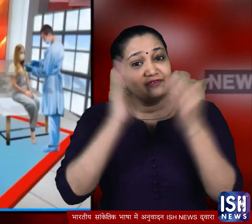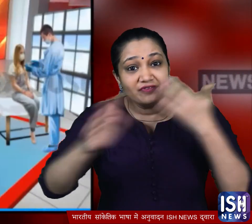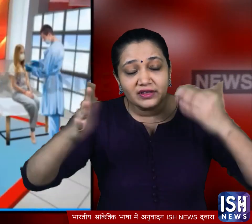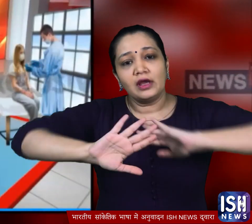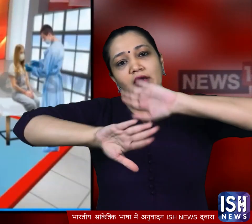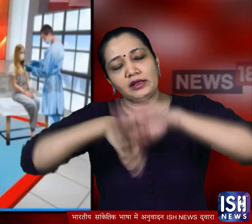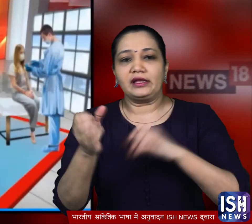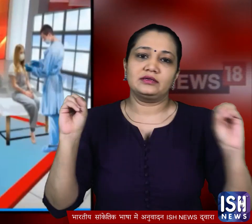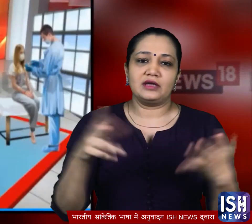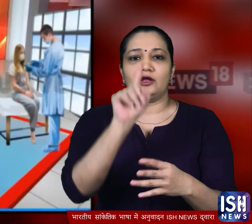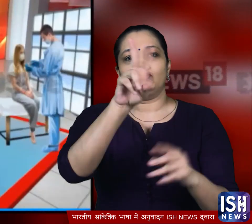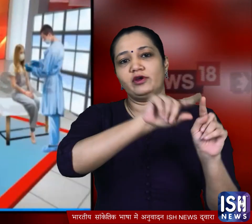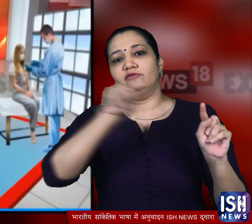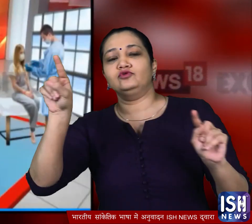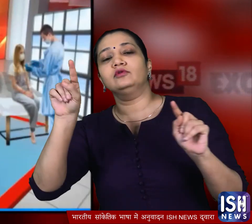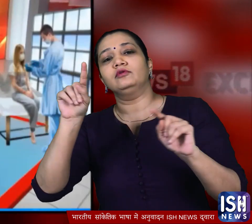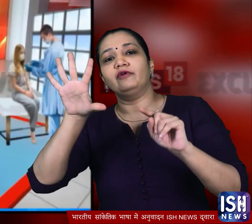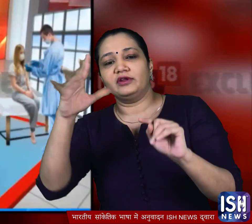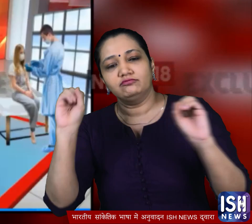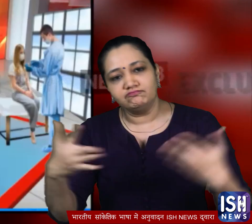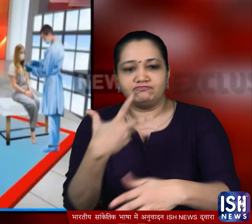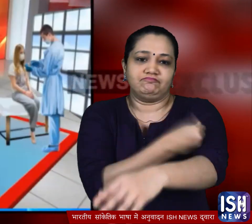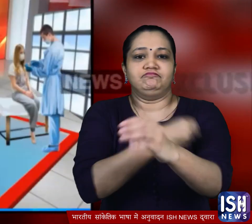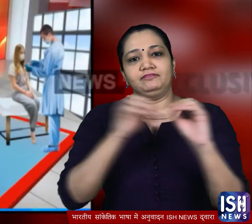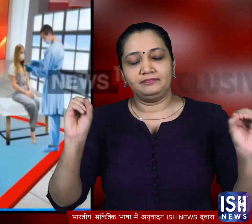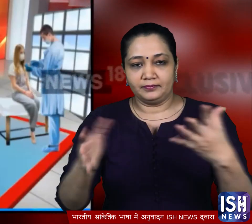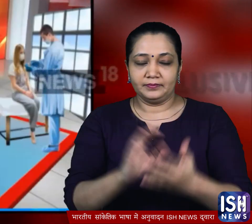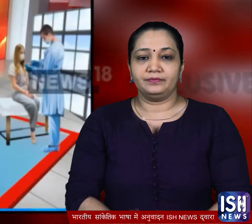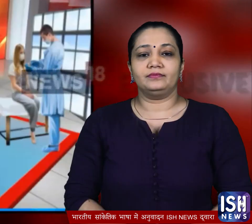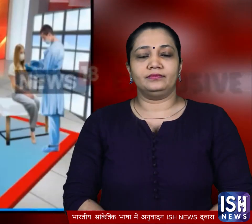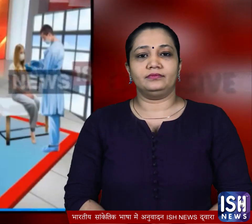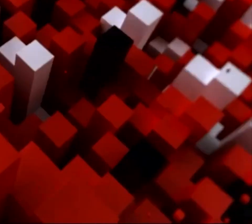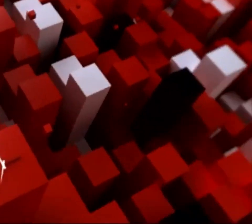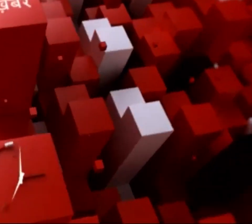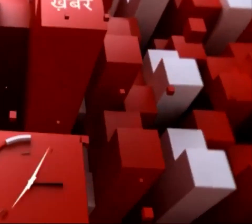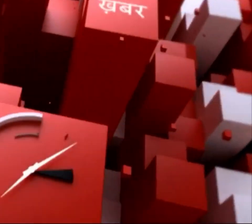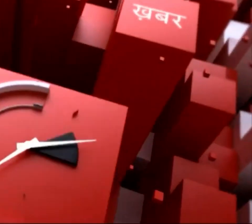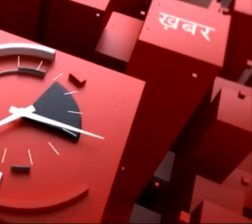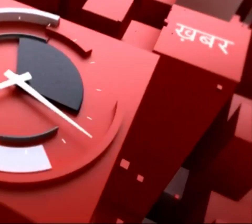को वैक्सीन लग जाएगी। इसके बाद ही 12 साल से ऊपर के बच्चों को वैक्सीन लगाने का अभियान शुरू किया जा सकता है।